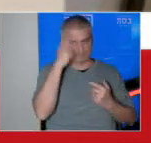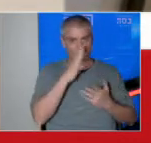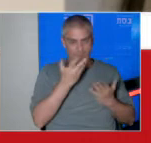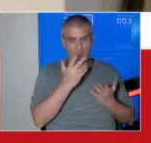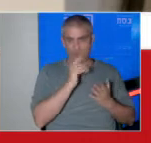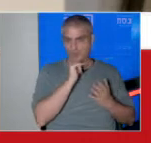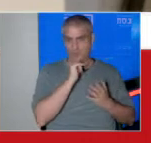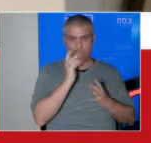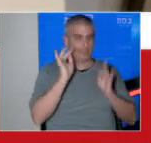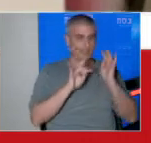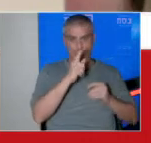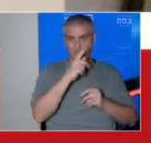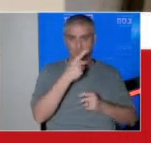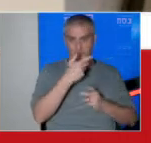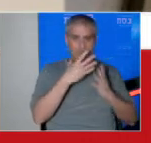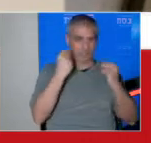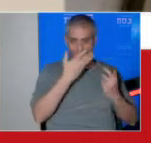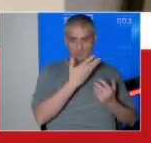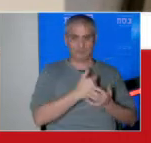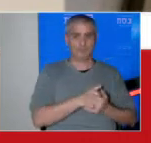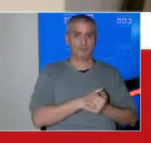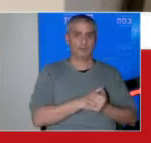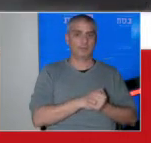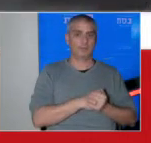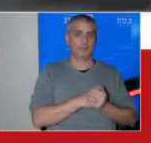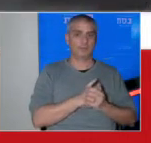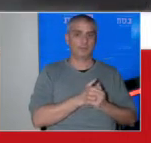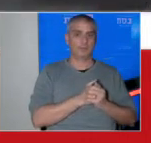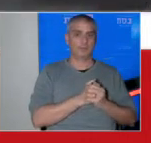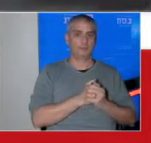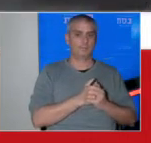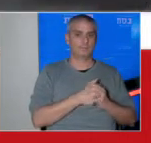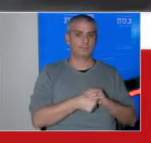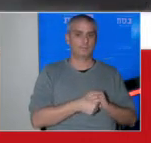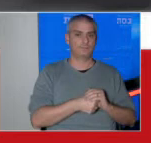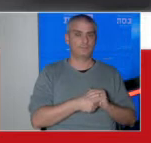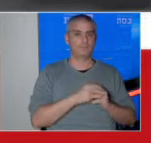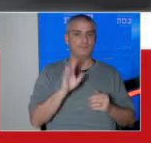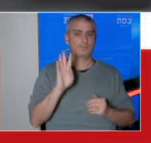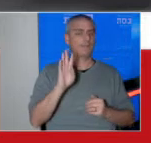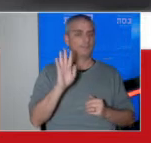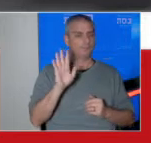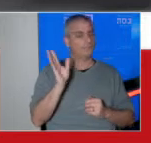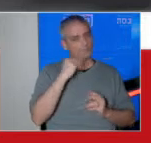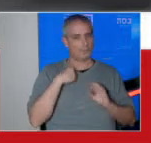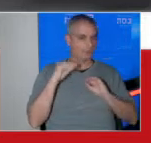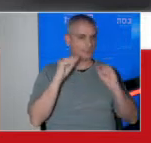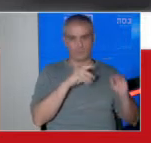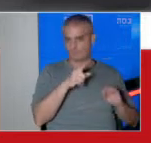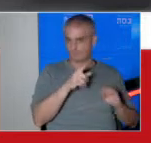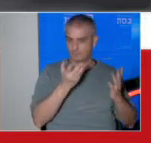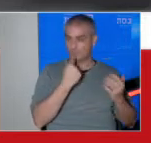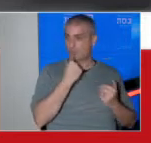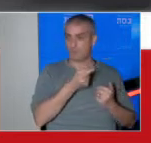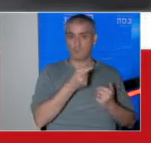שלא רוצה גינויים באג ותמונות באג של בתים עם משפחות, והם אשמים בזה, אתם מפרו את זה לדרמה פוליטית. בוא להעביר לאלי את העניין,